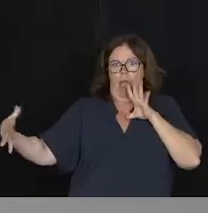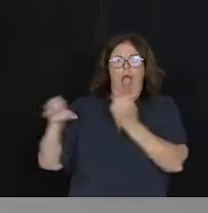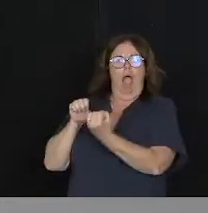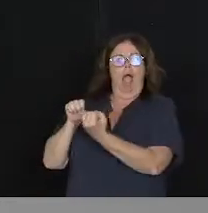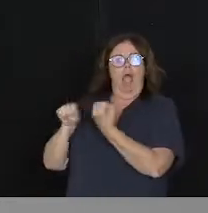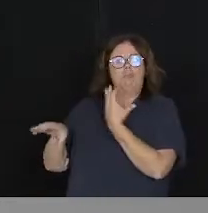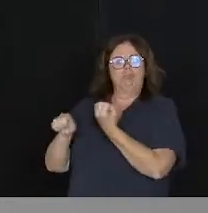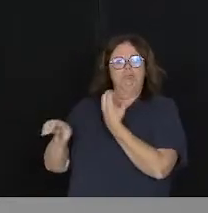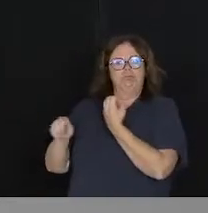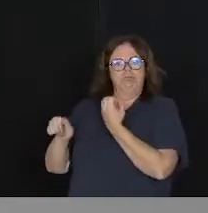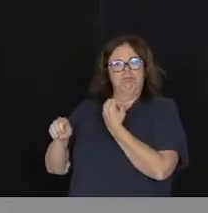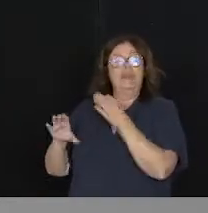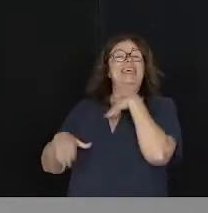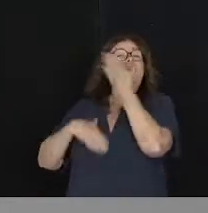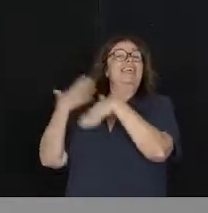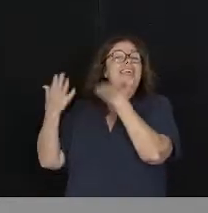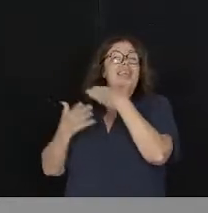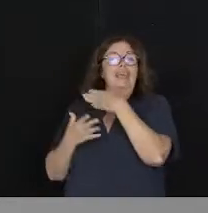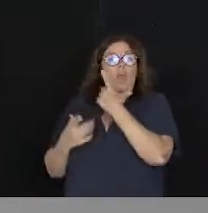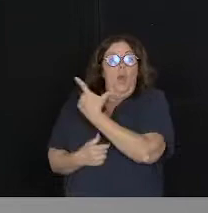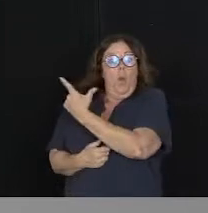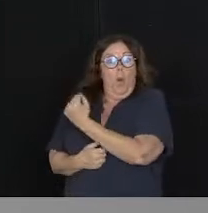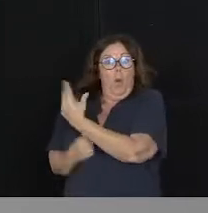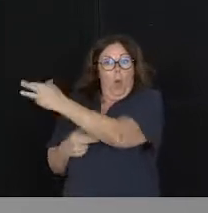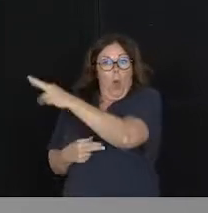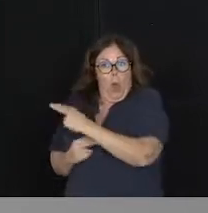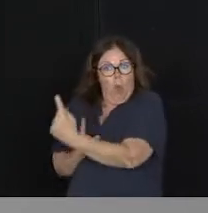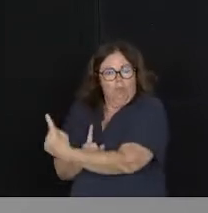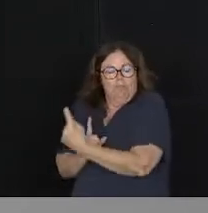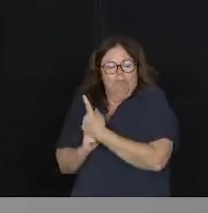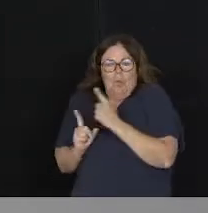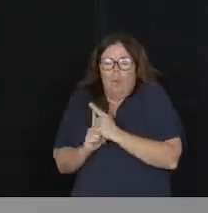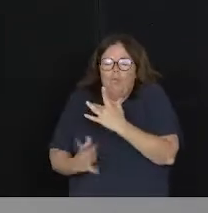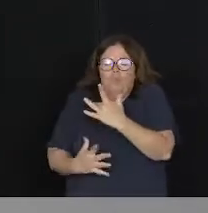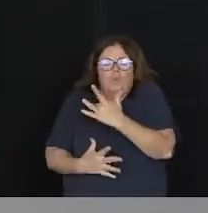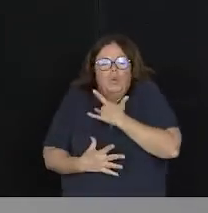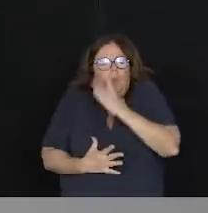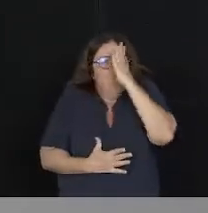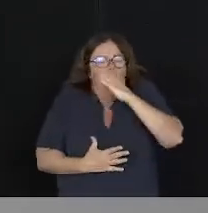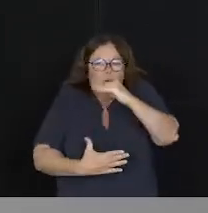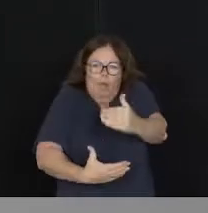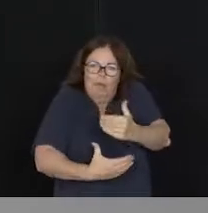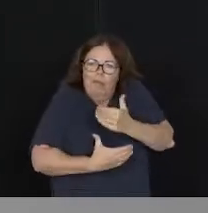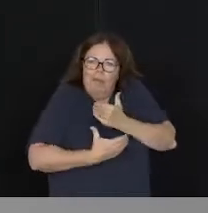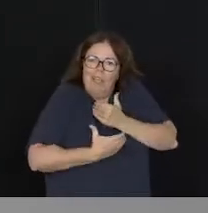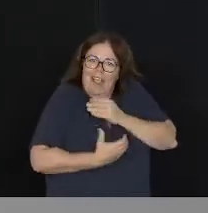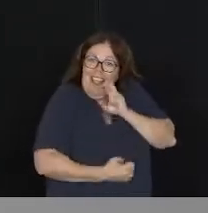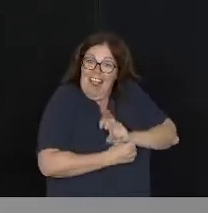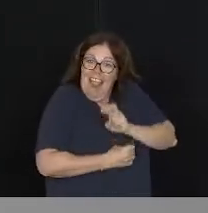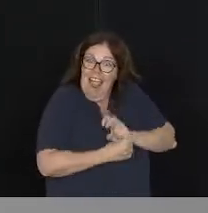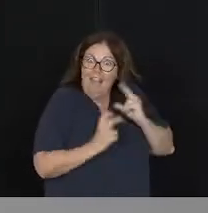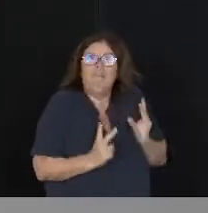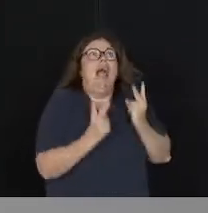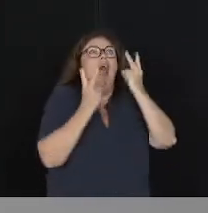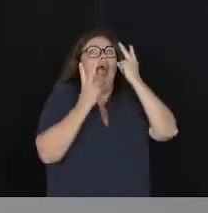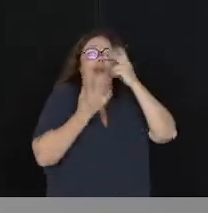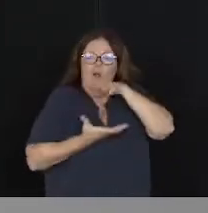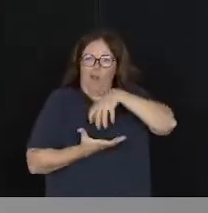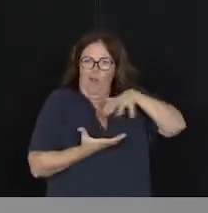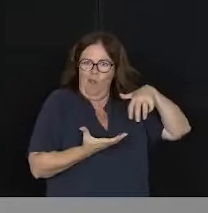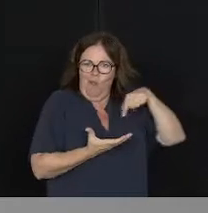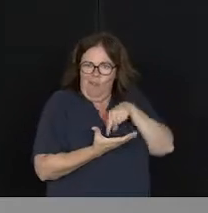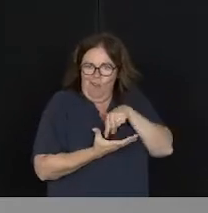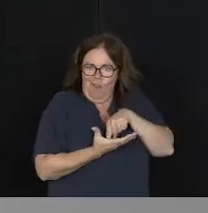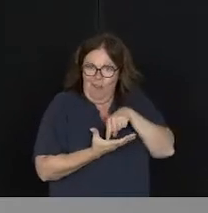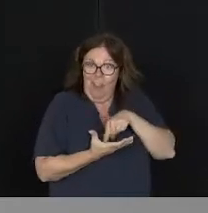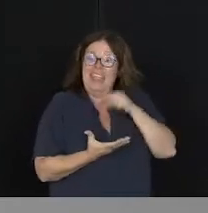conservées par des couples qui y exprimaient leur attachement, et c'est un point particulier, un biais important ici pour ce qui est des sources. Ces sources,